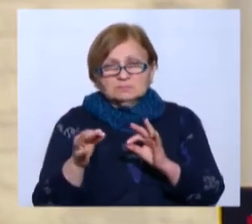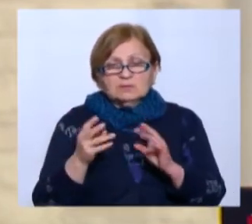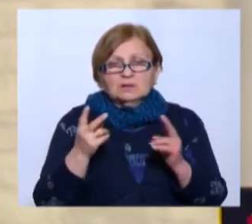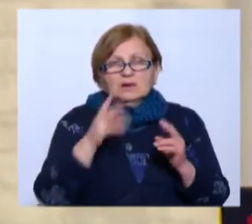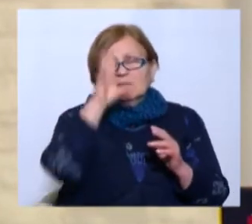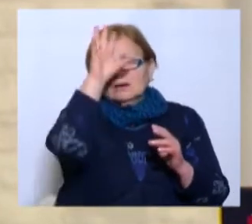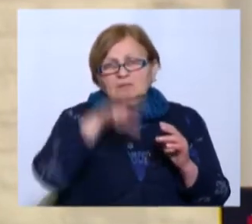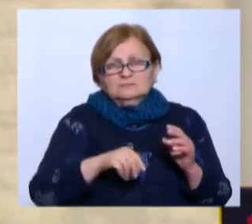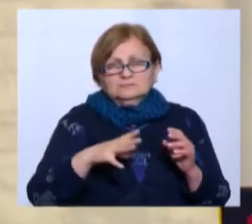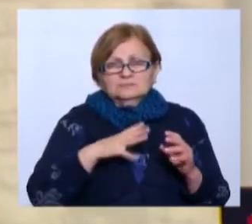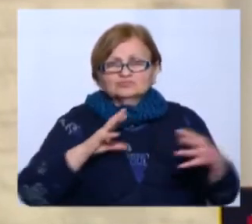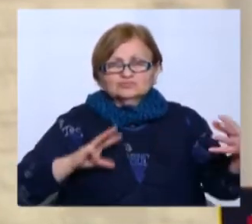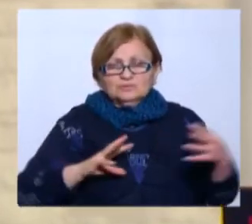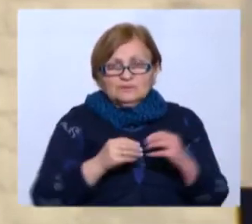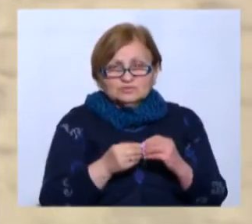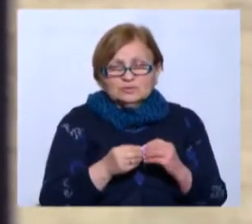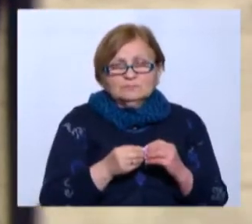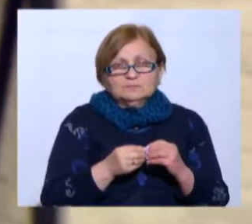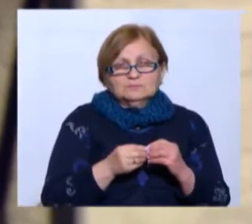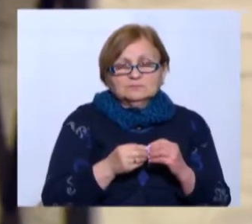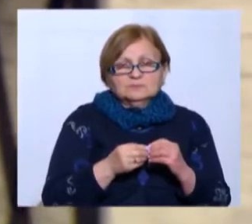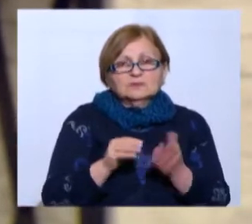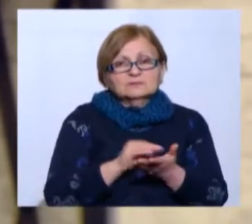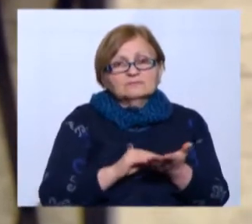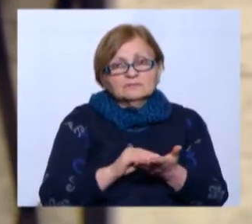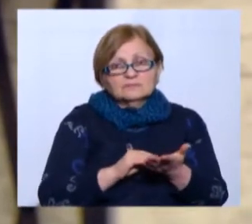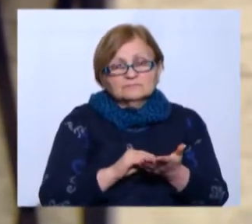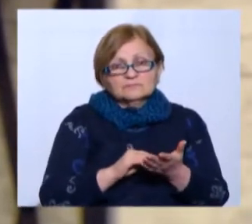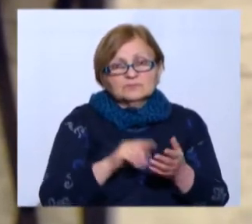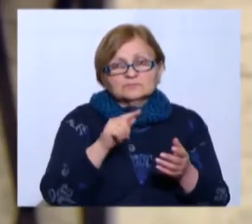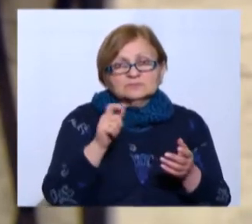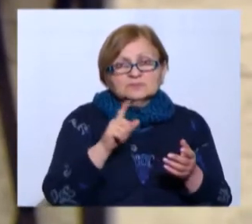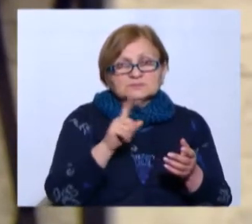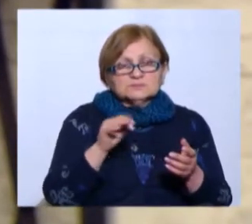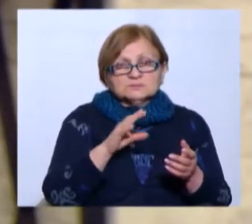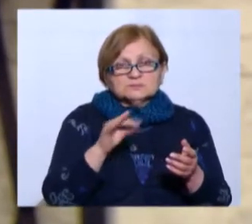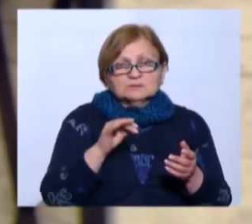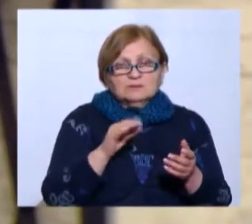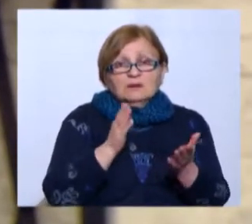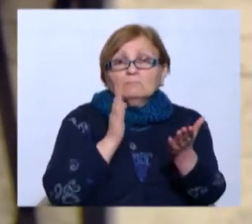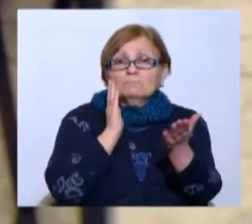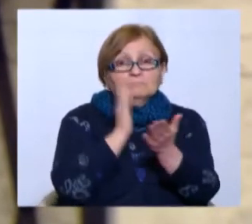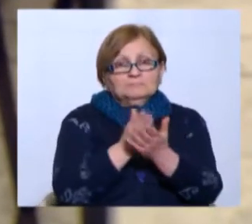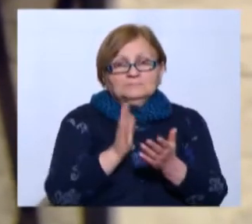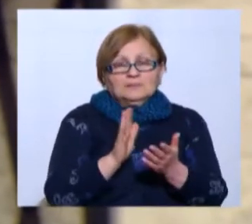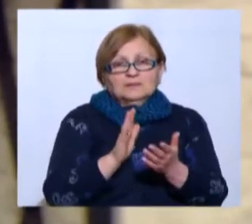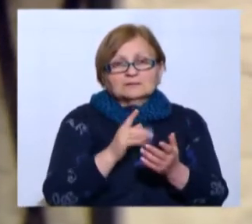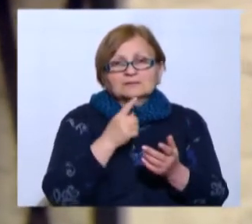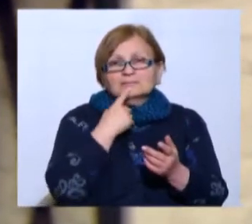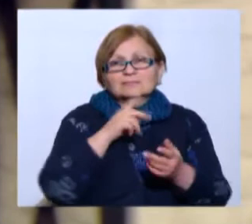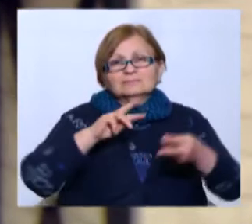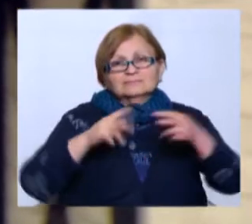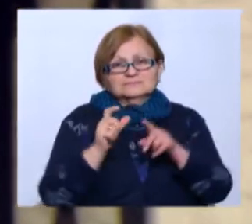ზემოთქმულს და ვიმეორებთ თეზისს. ოღონდ არაპირდაპირ, არამედ პერიფრაზის სახით.